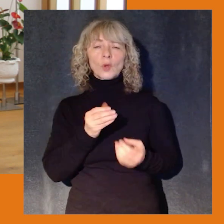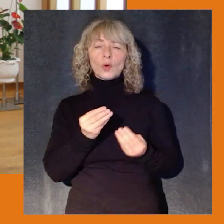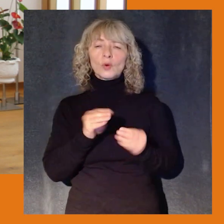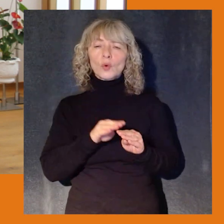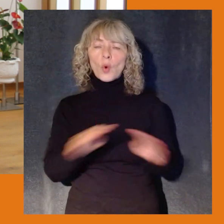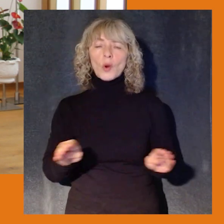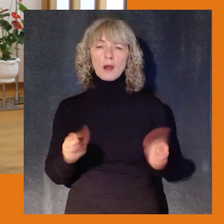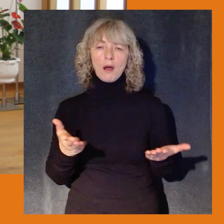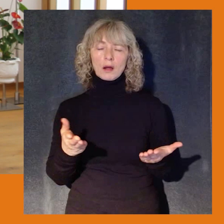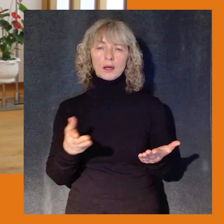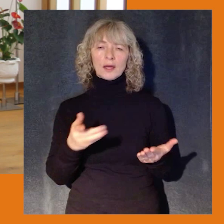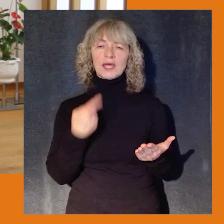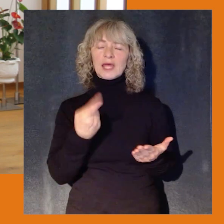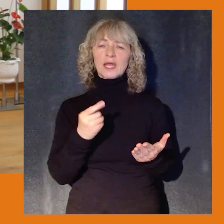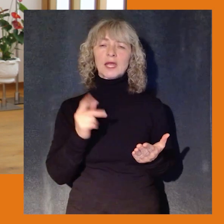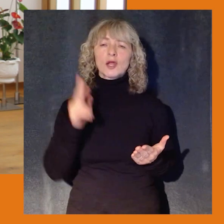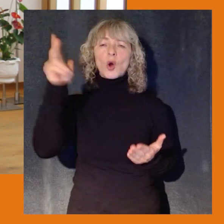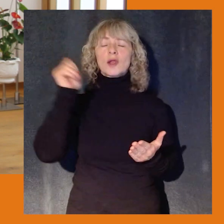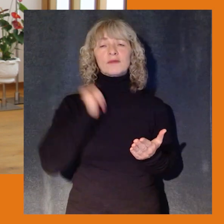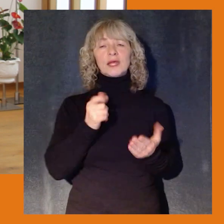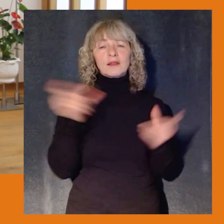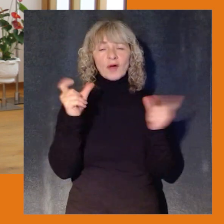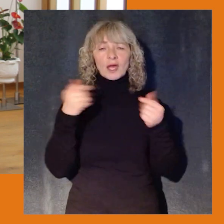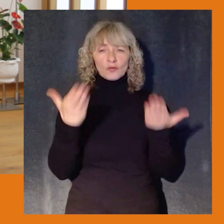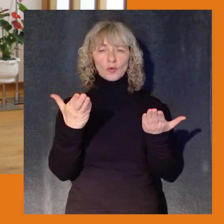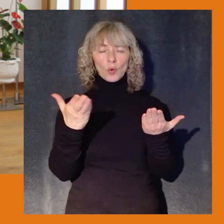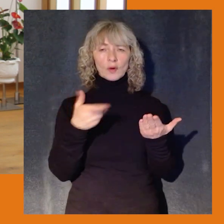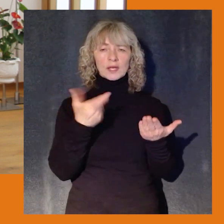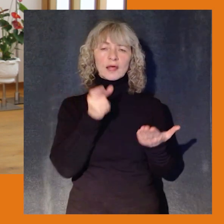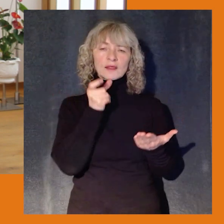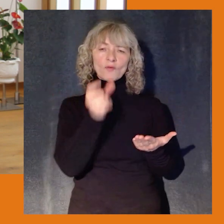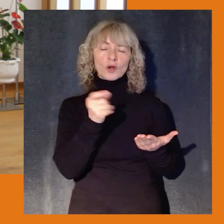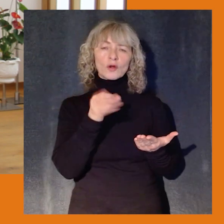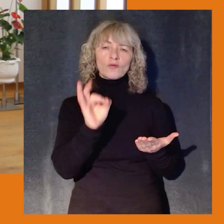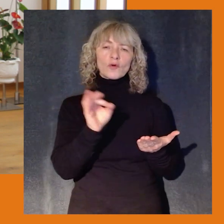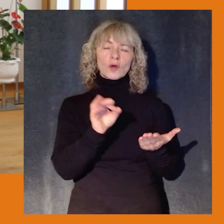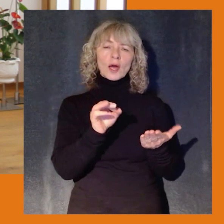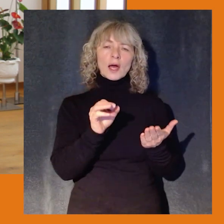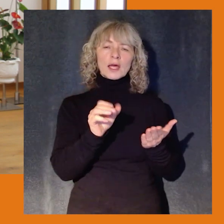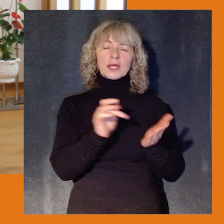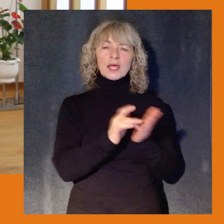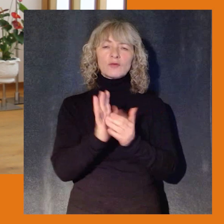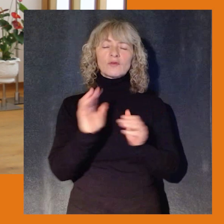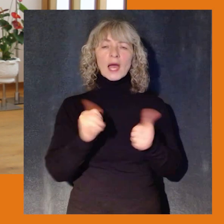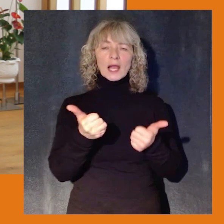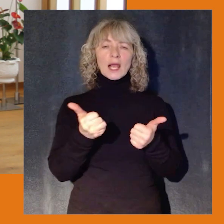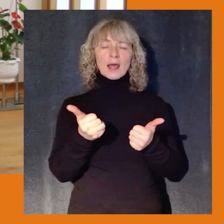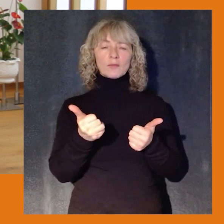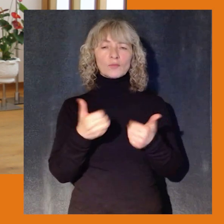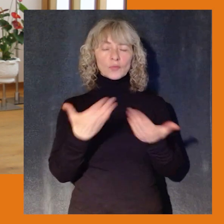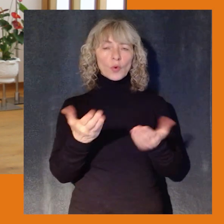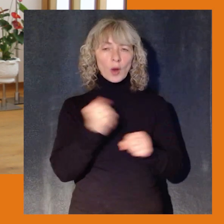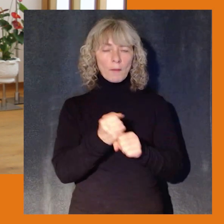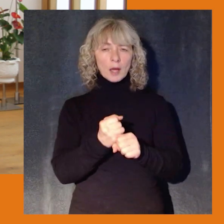Das ist ein Kernsatz unseres Glaubens, den wir in jeder Liturgie feiern. Dieses Wort steht für das ganze